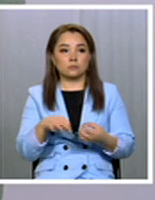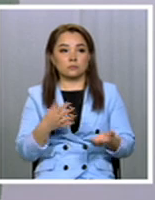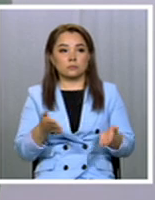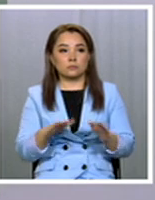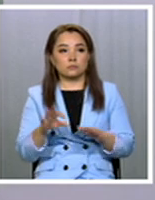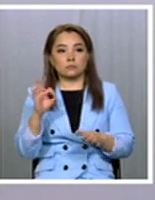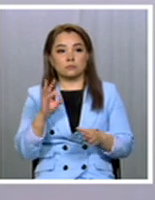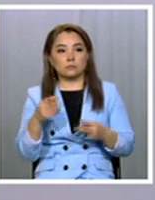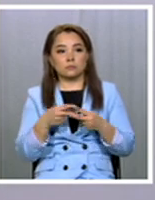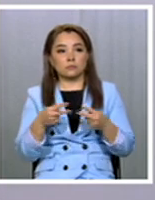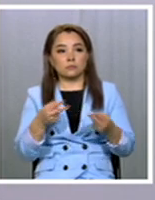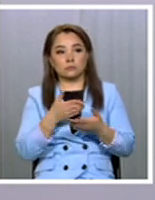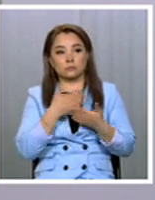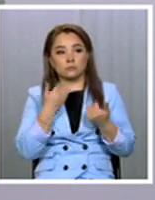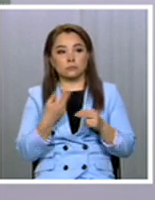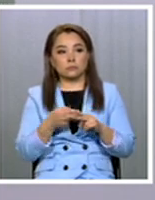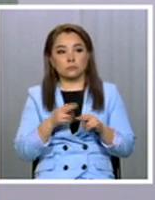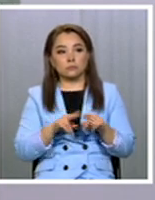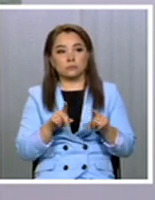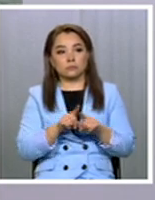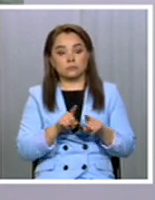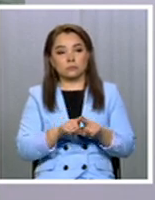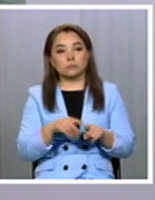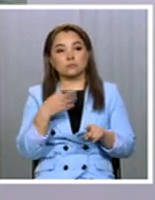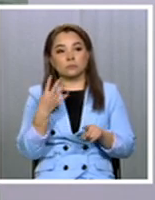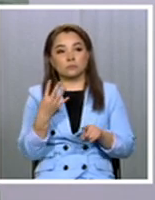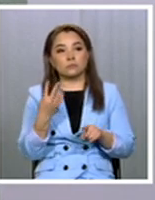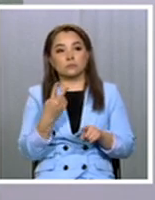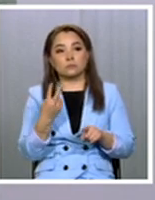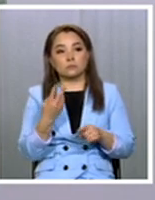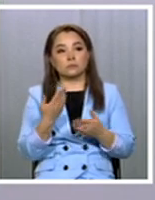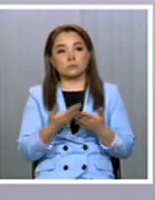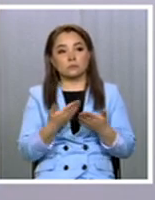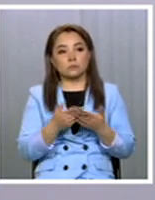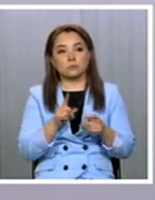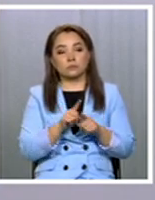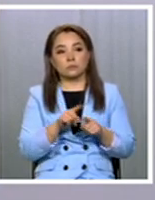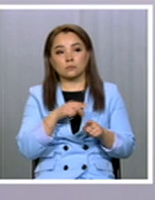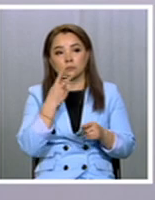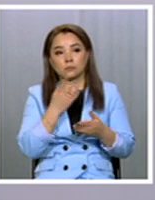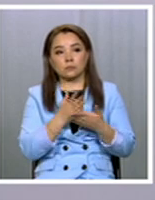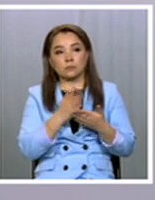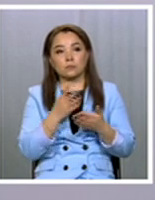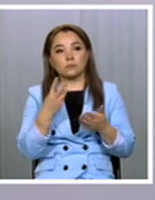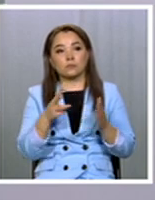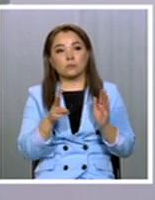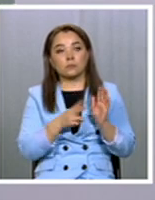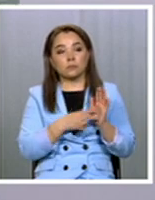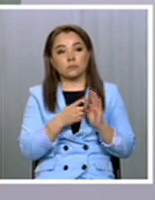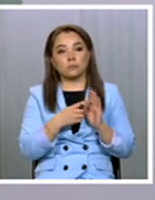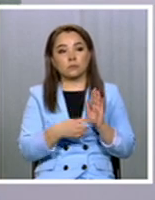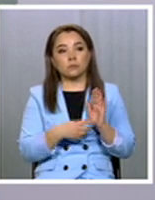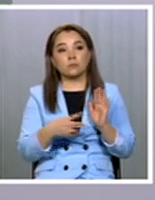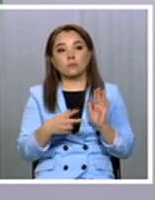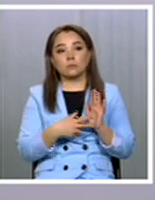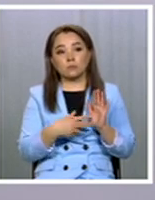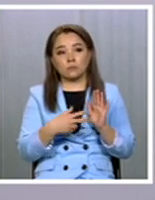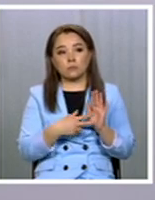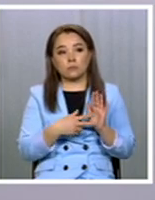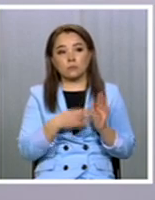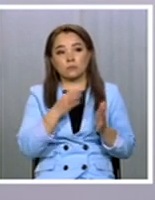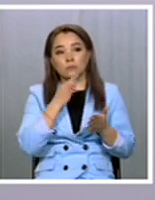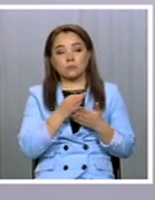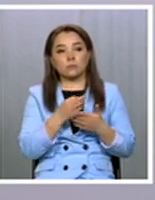тең емес. Ол үшін тағы екінші мысалдағыдай жалғастырайық. 37-ні 8-ге бөлеміз. Мұндағы